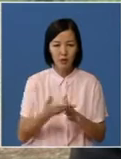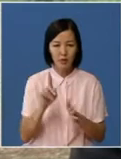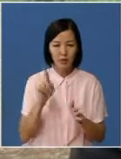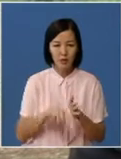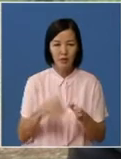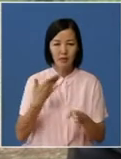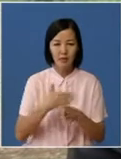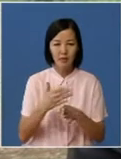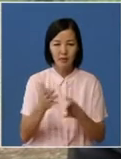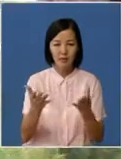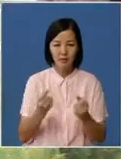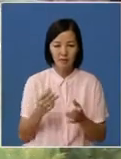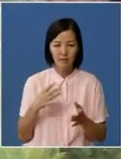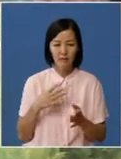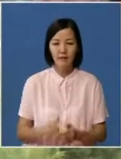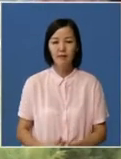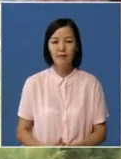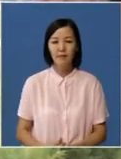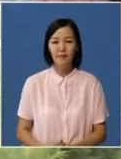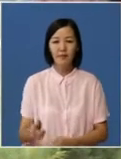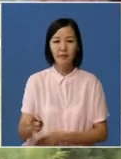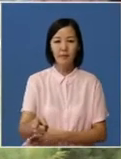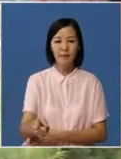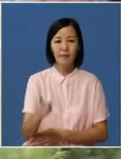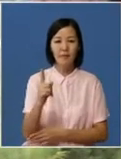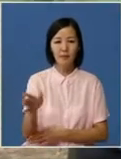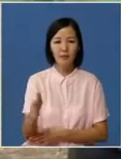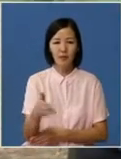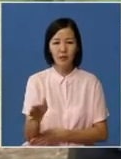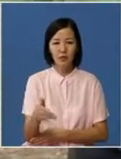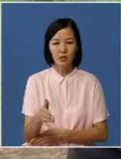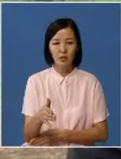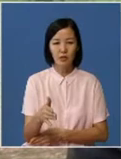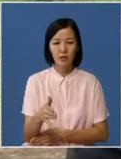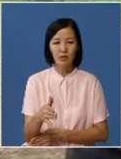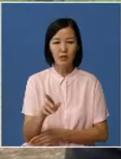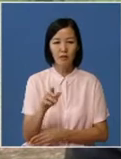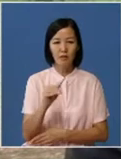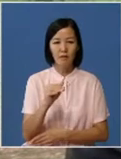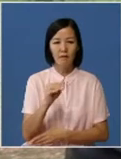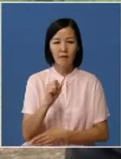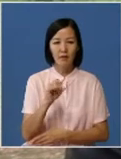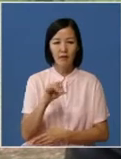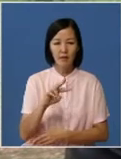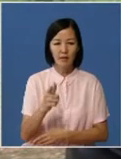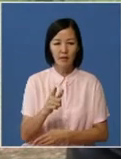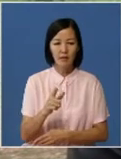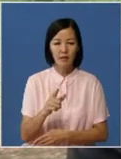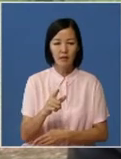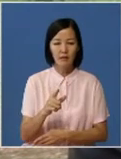несие бойынша алып. Балық шаруашылығы. Форель деген хан